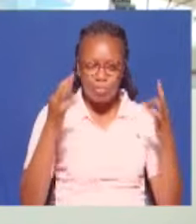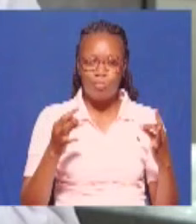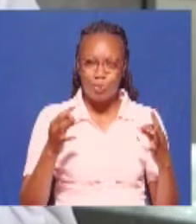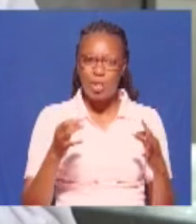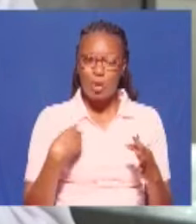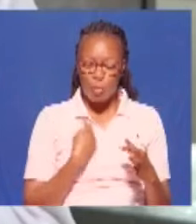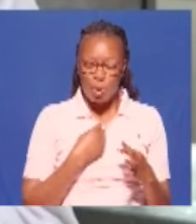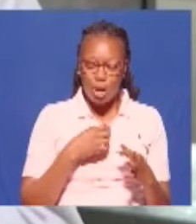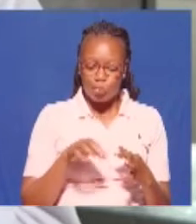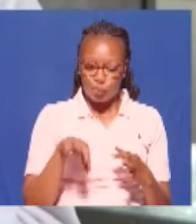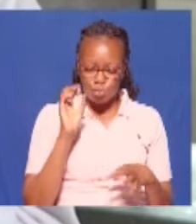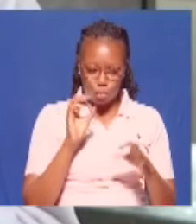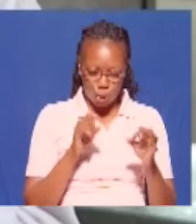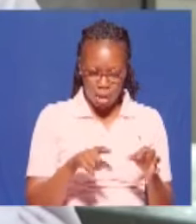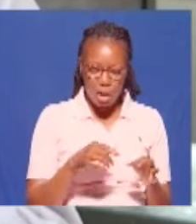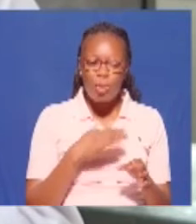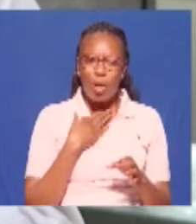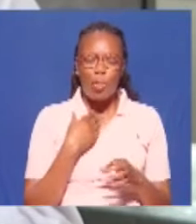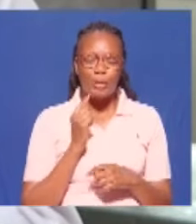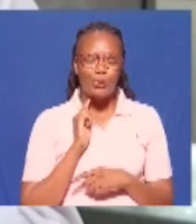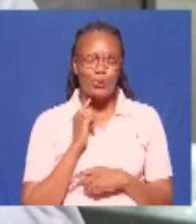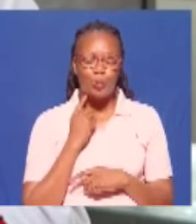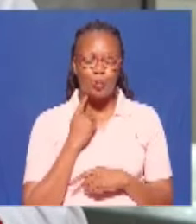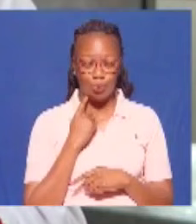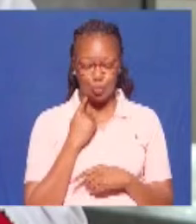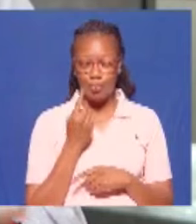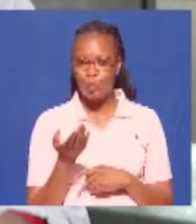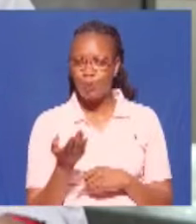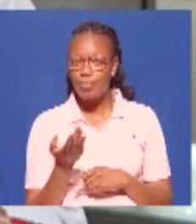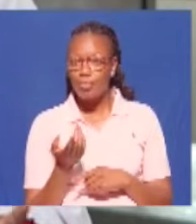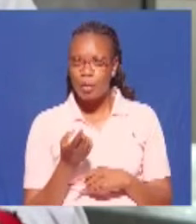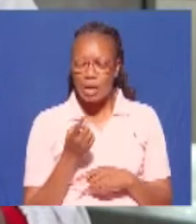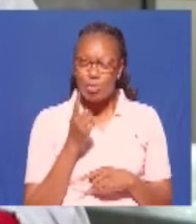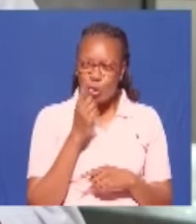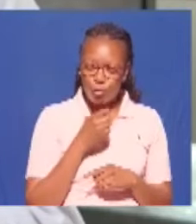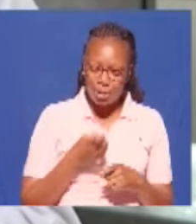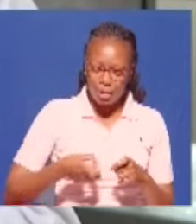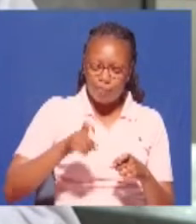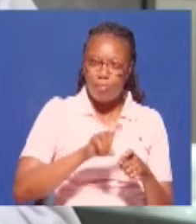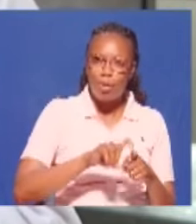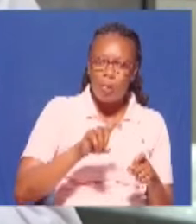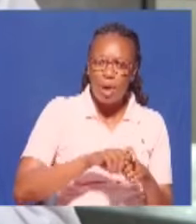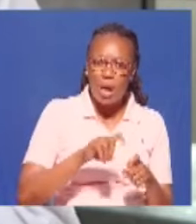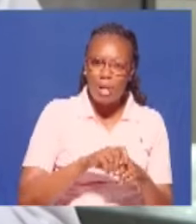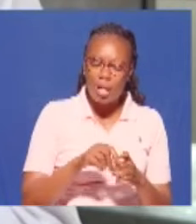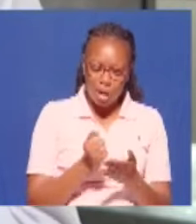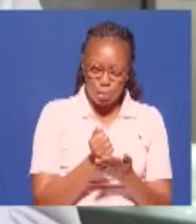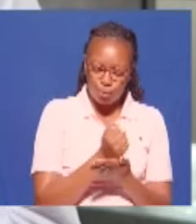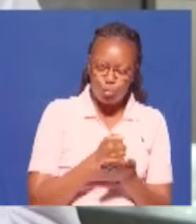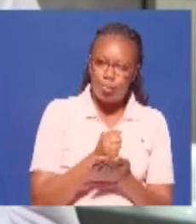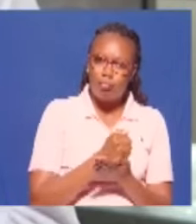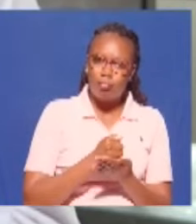ndo nataka sausage yangu kwa spicy. So after kuweka hizo ingredients nina mix na ile